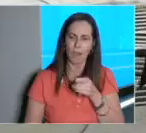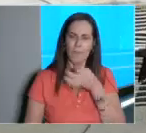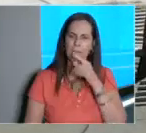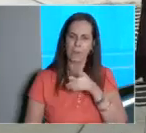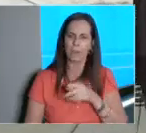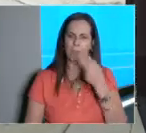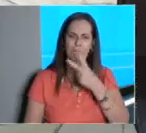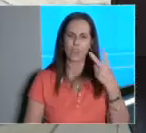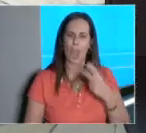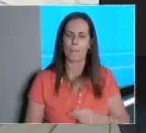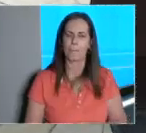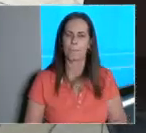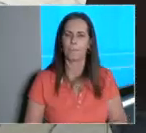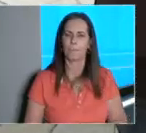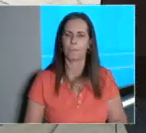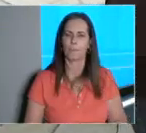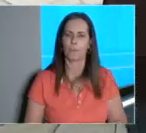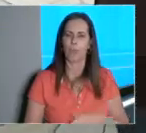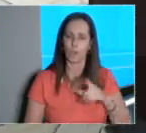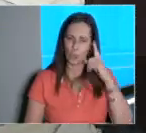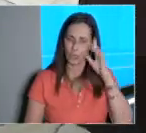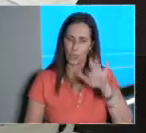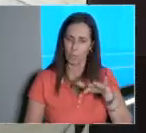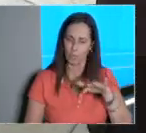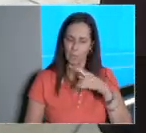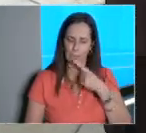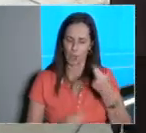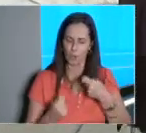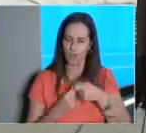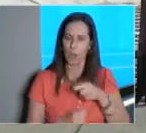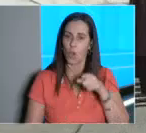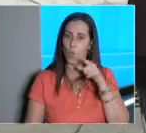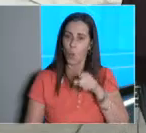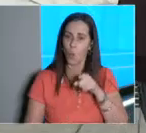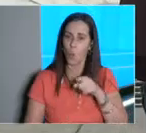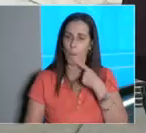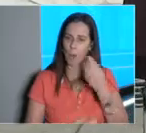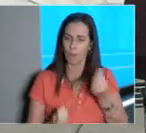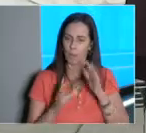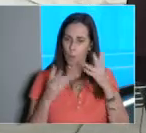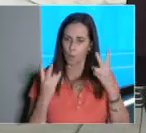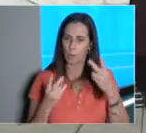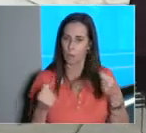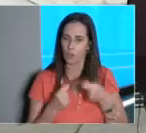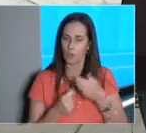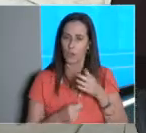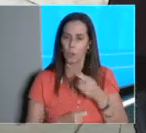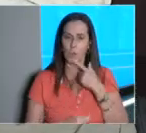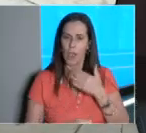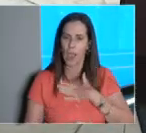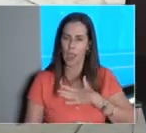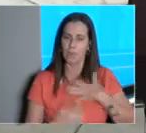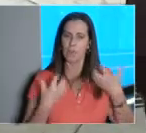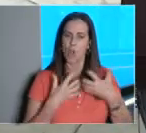כמה אתה? 22. תגיד לי, אתה יודע, אגב, יש לי תובנה, אז אני אגיד לך אותה אחרי שסיימים את ג'טלמן הזה. הוא ביטא פה דבר מאוד משמעותי ביחס לישראליות. הוא אומר, אבל